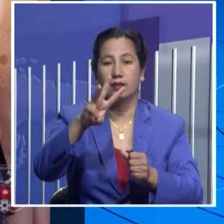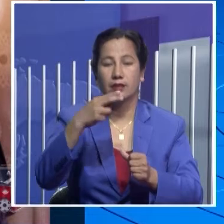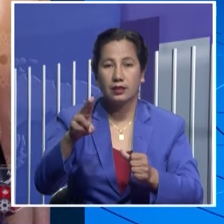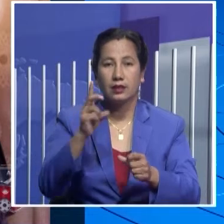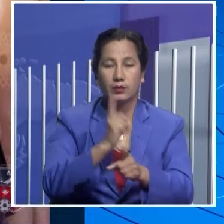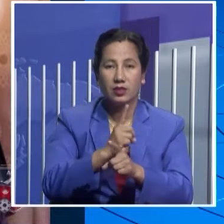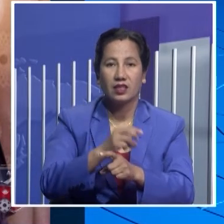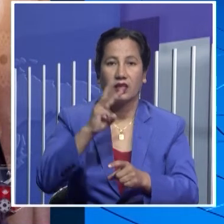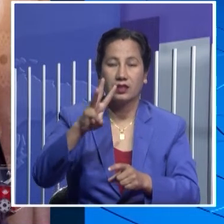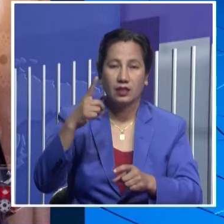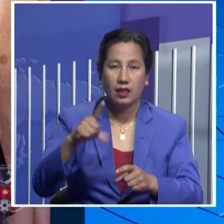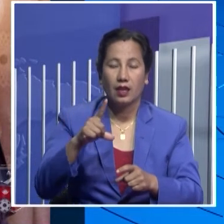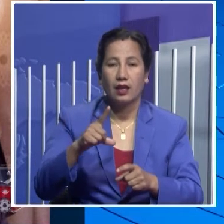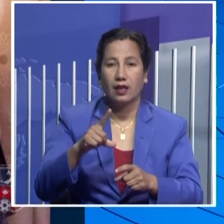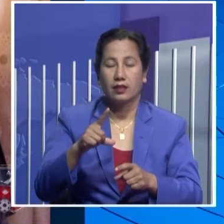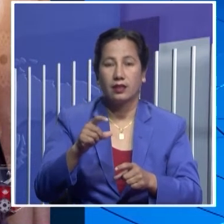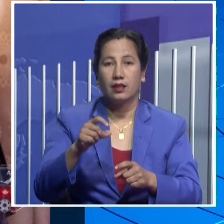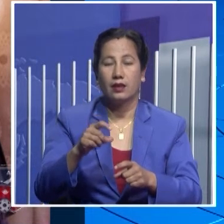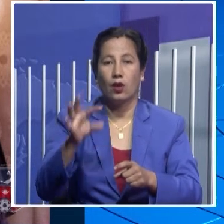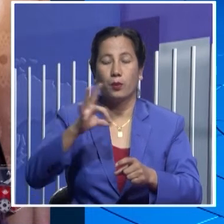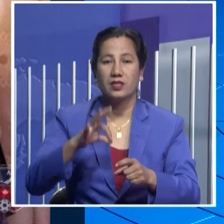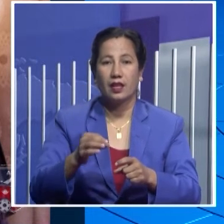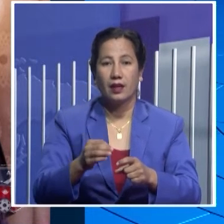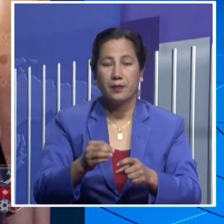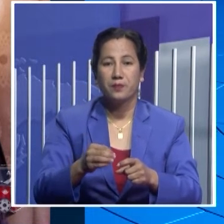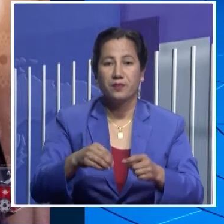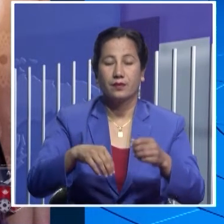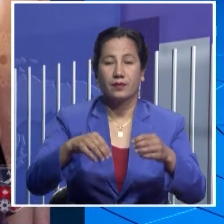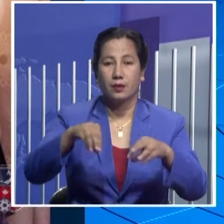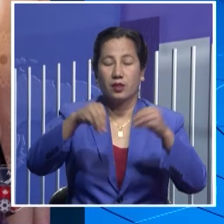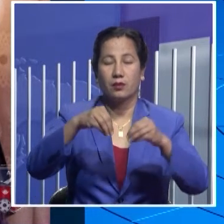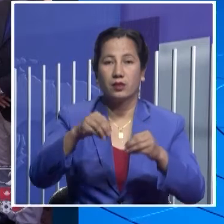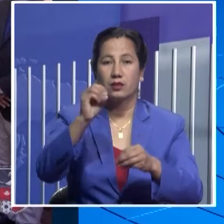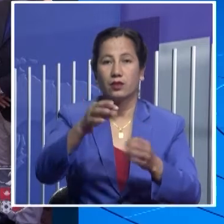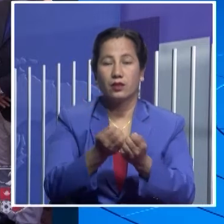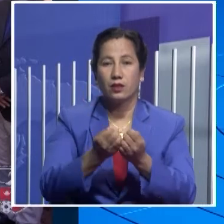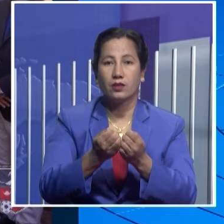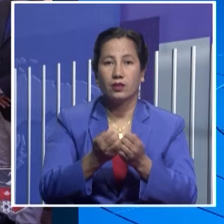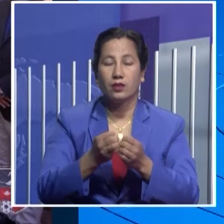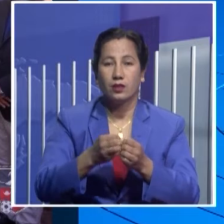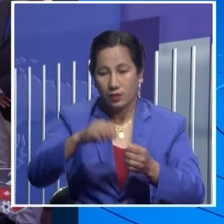र अफिसियललाई प्रमाणपत्र सहित सम्मान गरेको हो। युवा तथा खेलकुद मन्त्रालयले